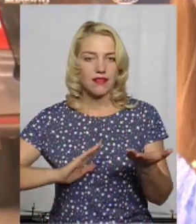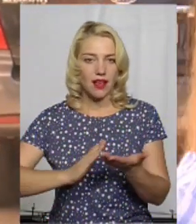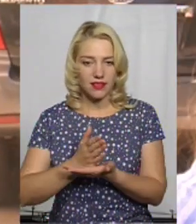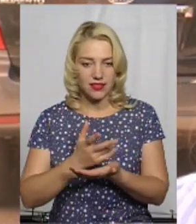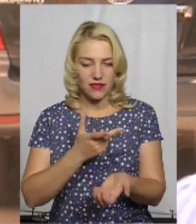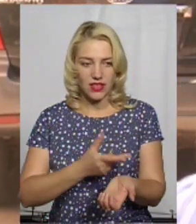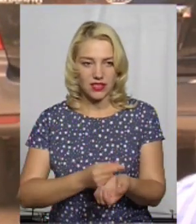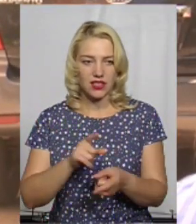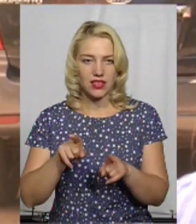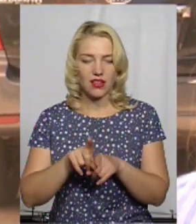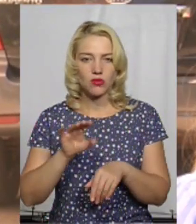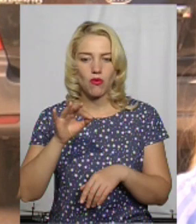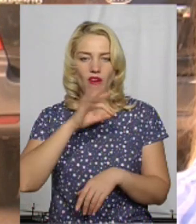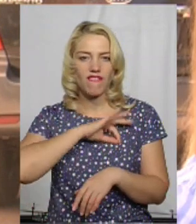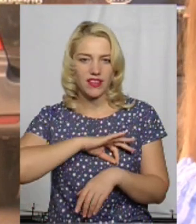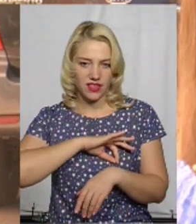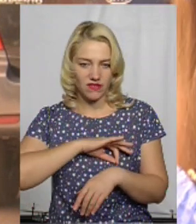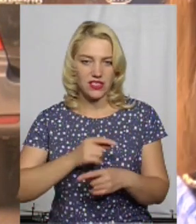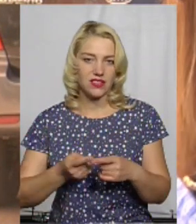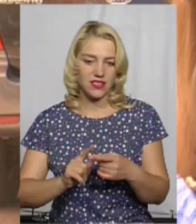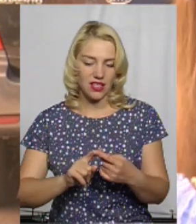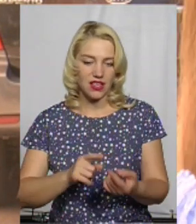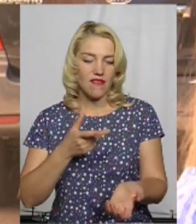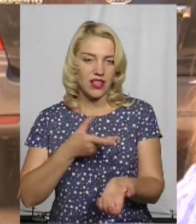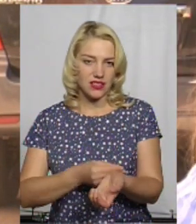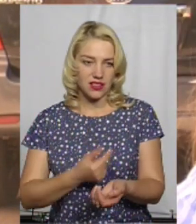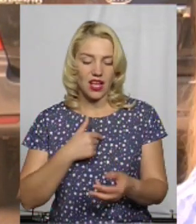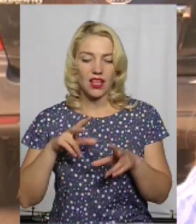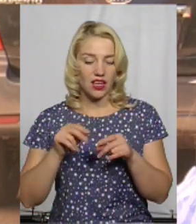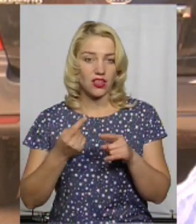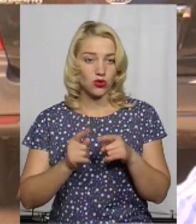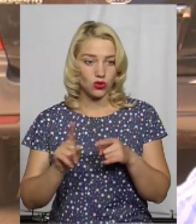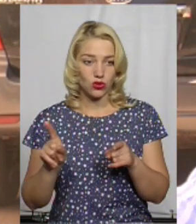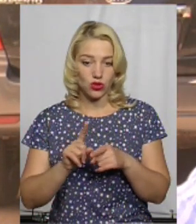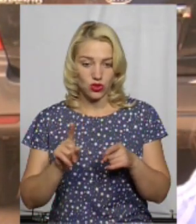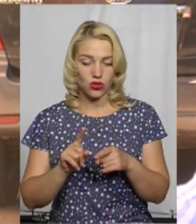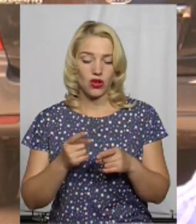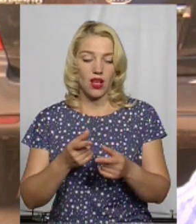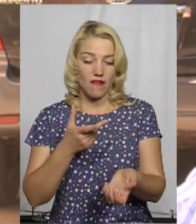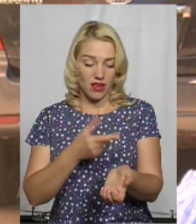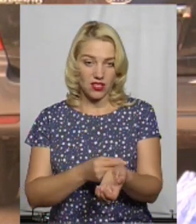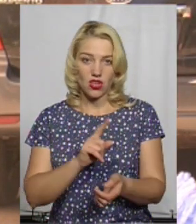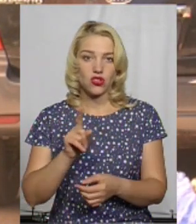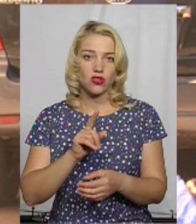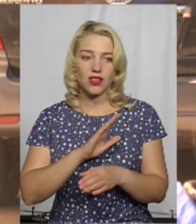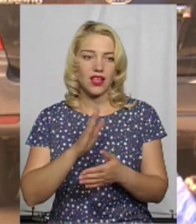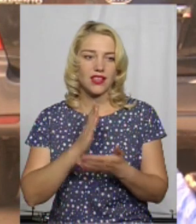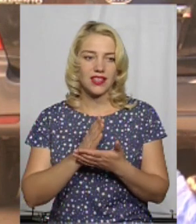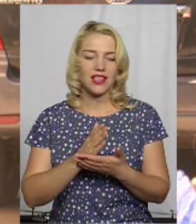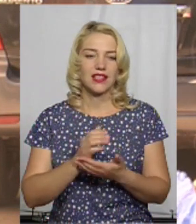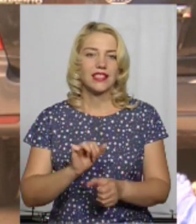Також про ефективність вакцинації. Гарантом того, що ви зробили вакцину, гарантом цього не є, що ви